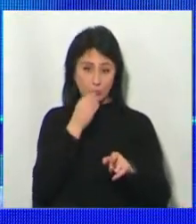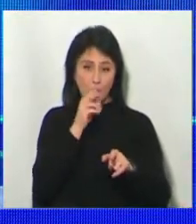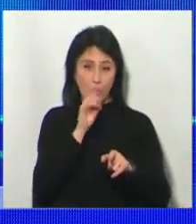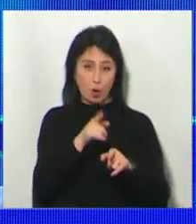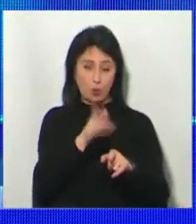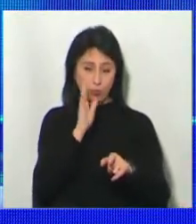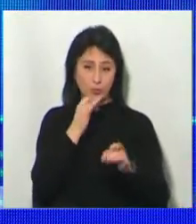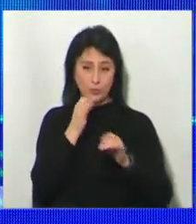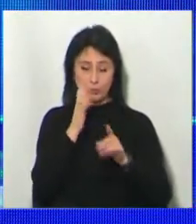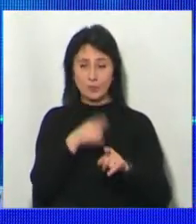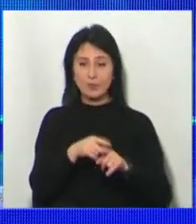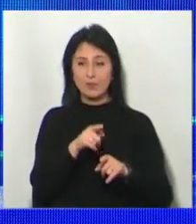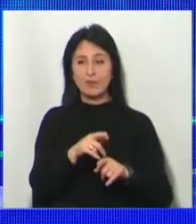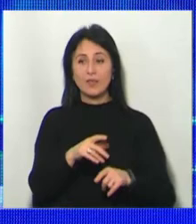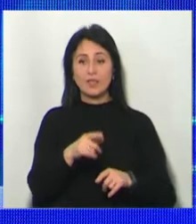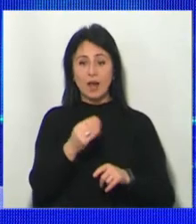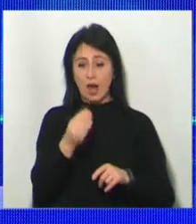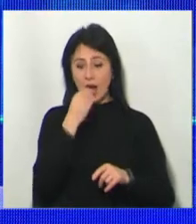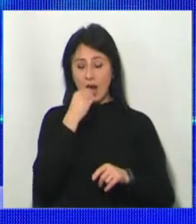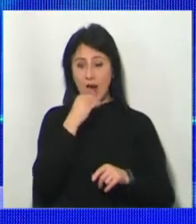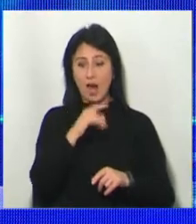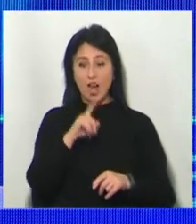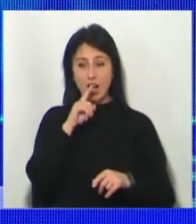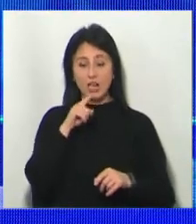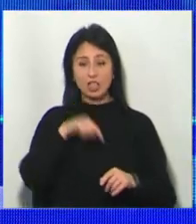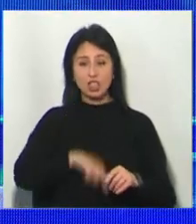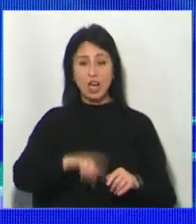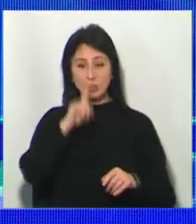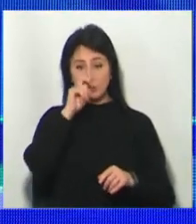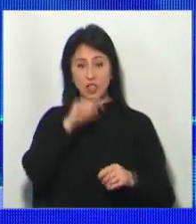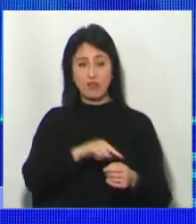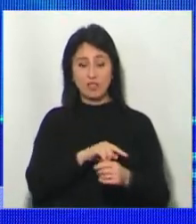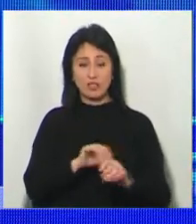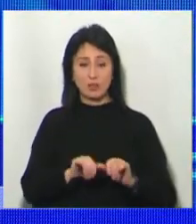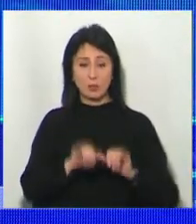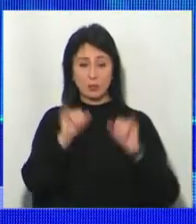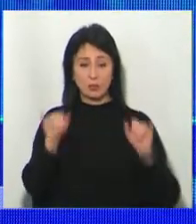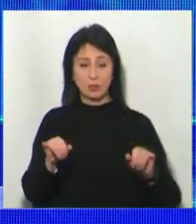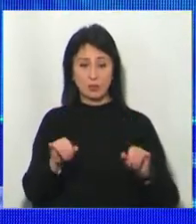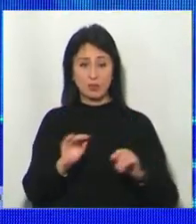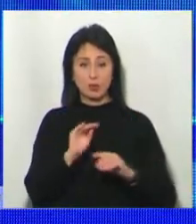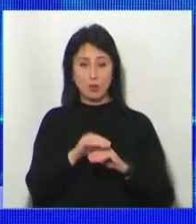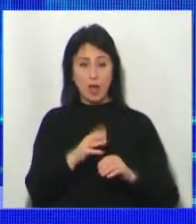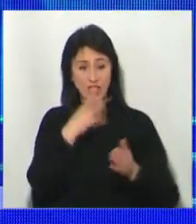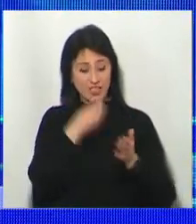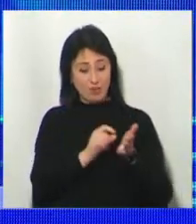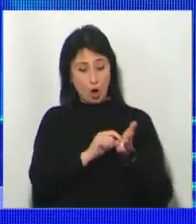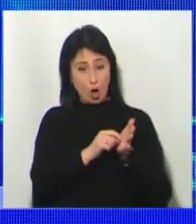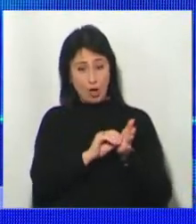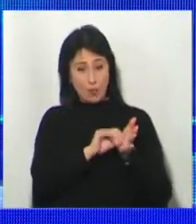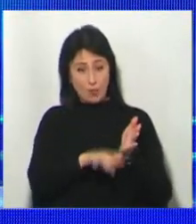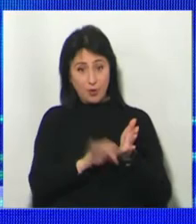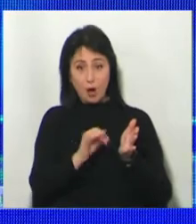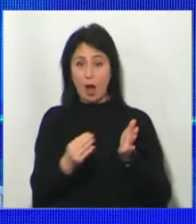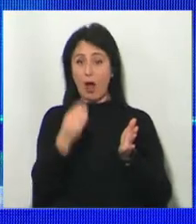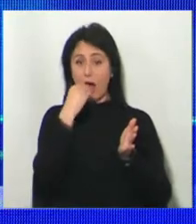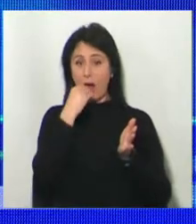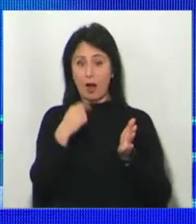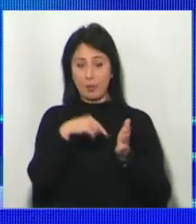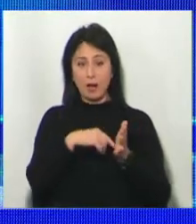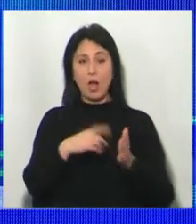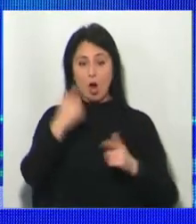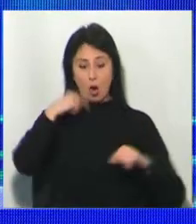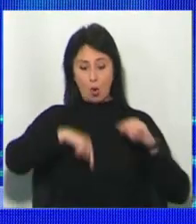კვებით ბლოკში, პურინებით მდიდარ საკვებს, შარჯავას რაოდენობა სისხლში შესაბამისად იზრდება, მაგრამ ორგანიზმი არის ძალიან